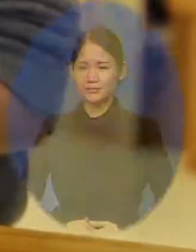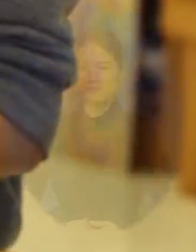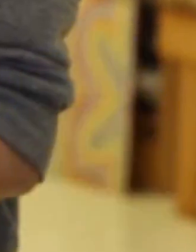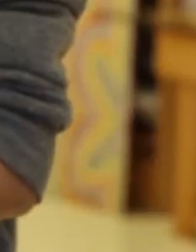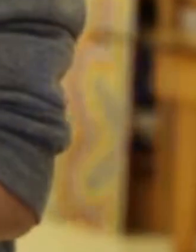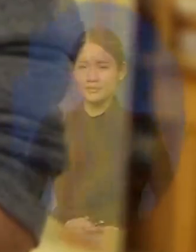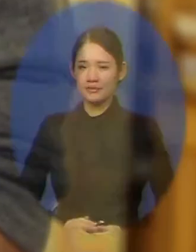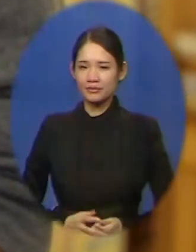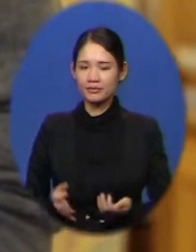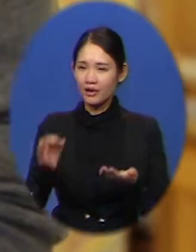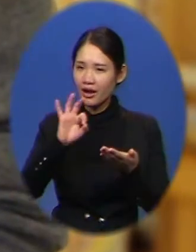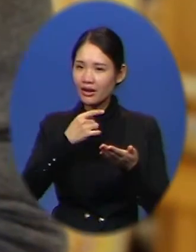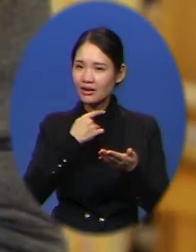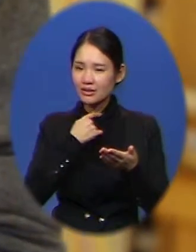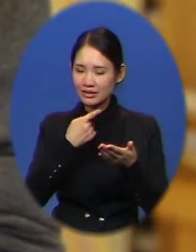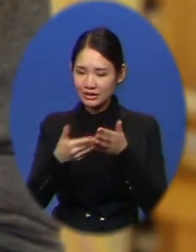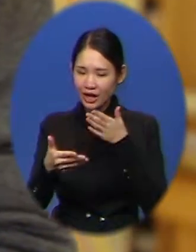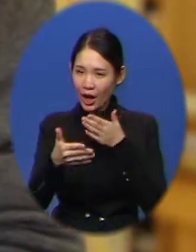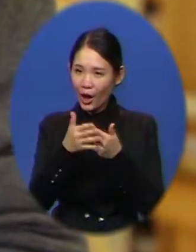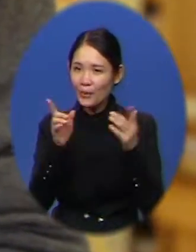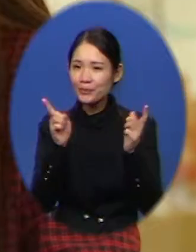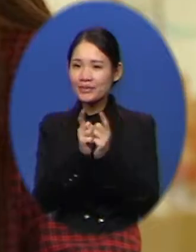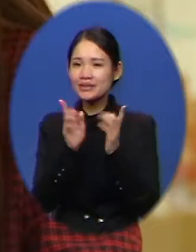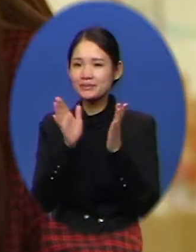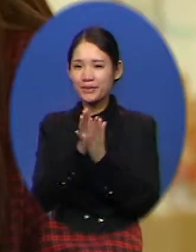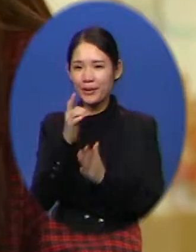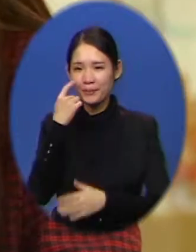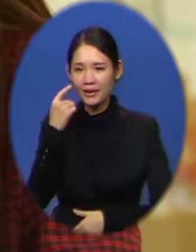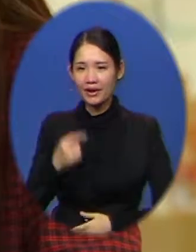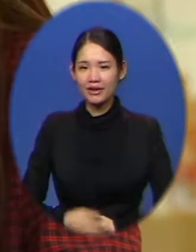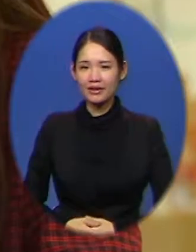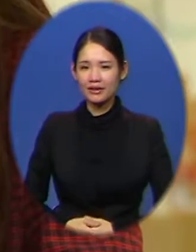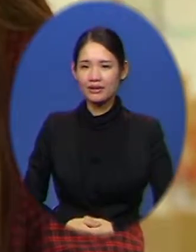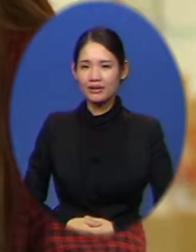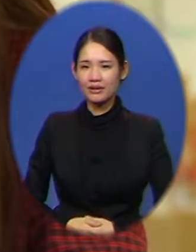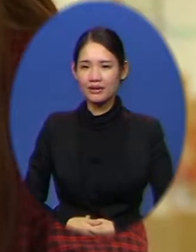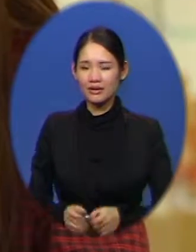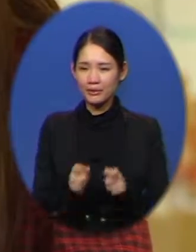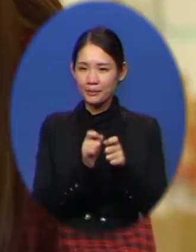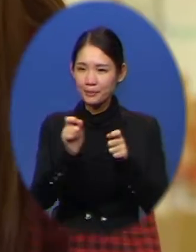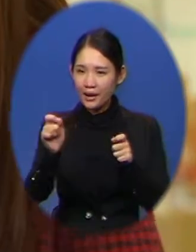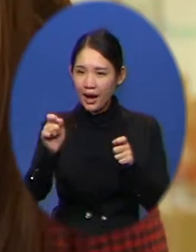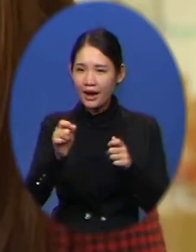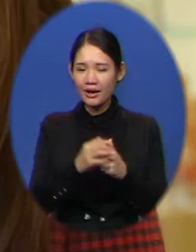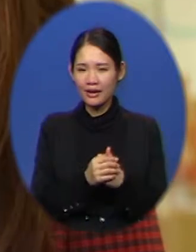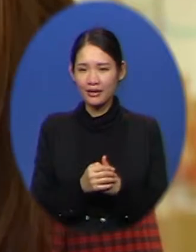같아요. 자수 체험을 직접 해보기로 했습니다. 마늘을 먼저 빼셔서 일단은